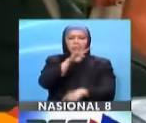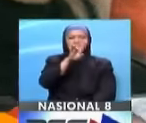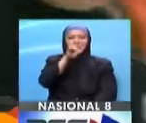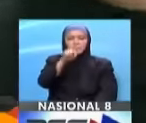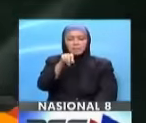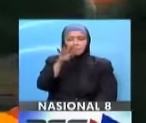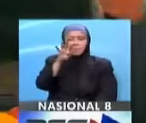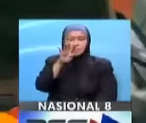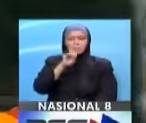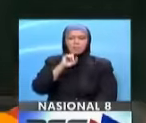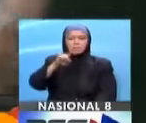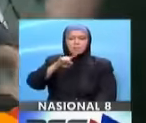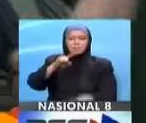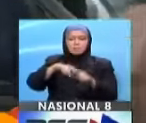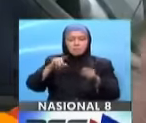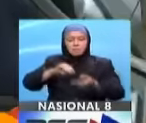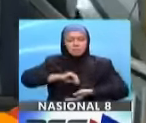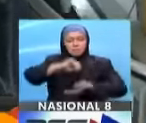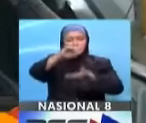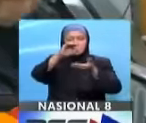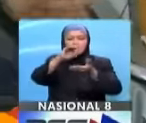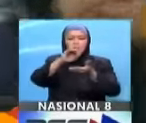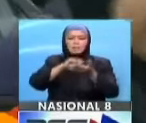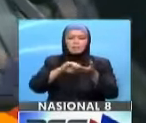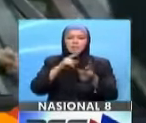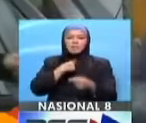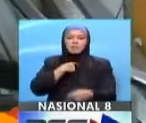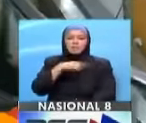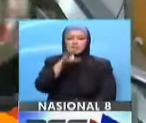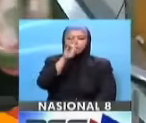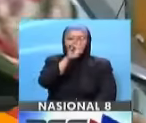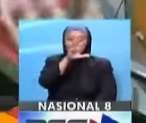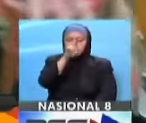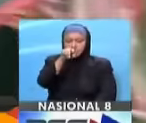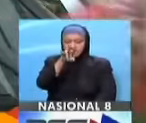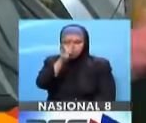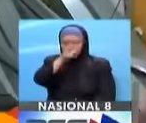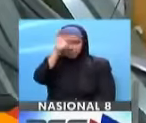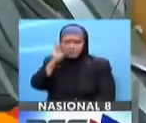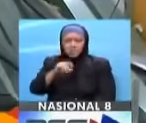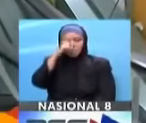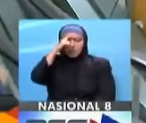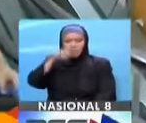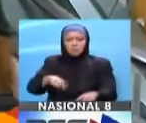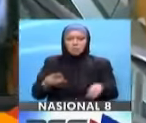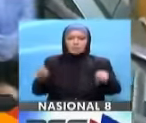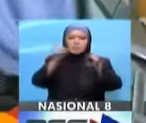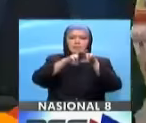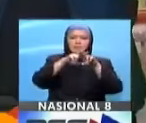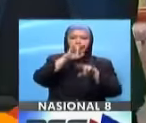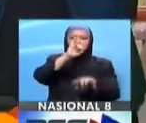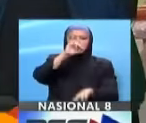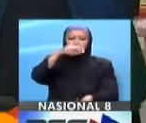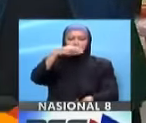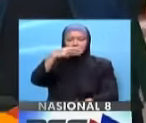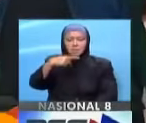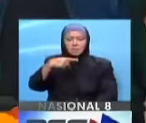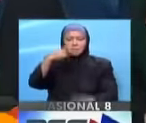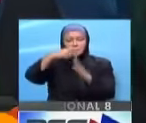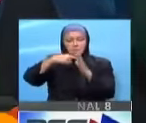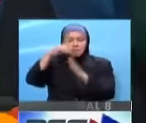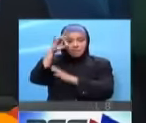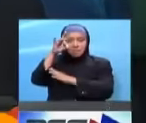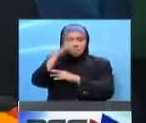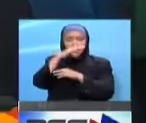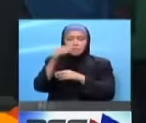menyumbang 75.7% kepada kenaikan IHP bagi bulan Ogos. Di samping itu, nilai indeks keseluruhan